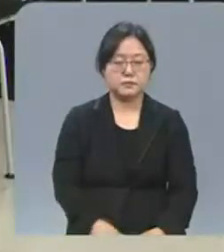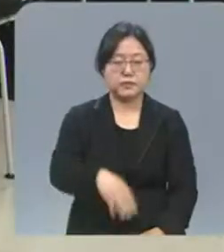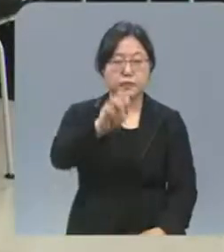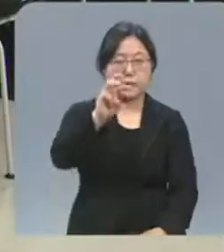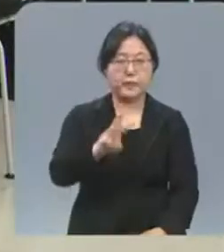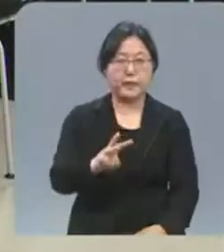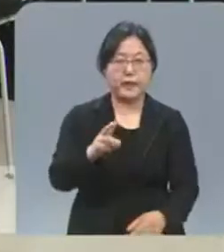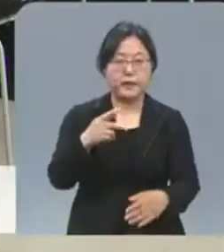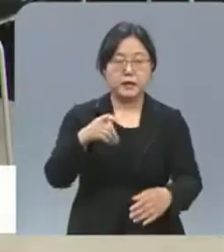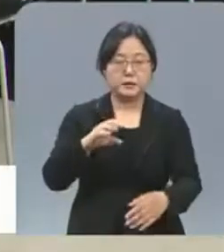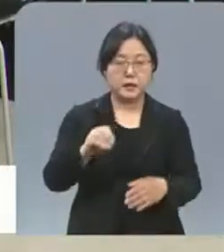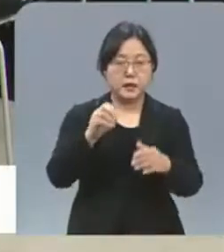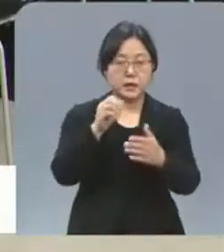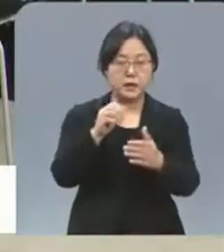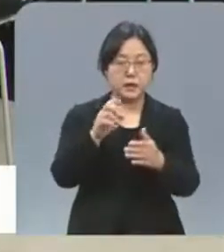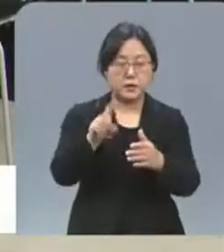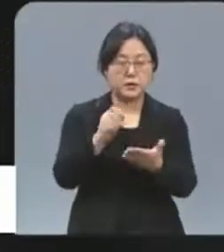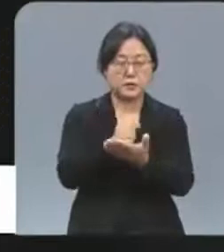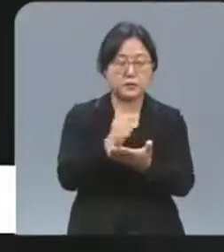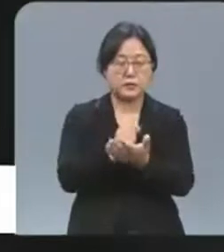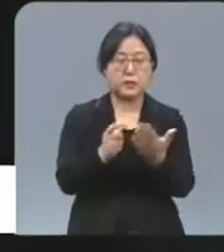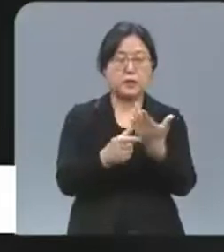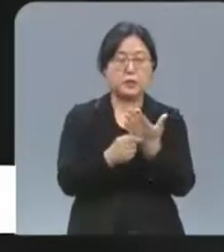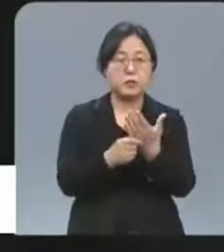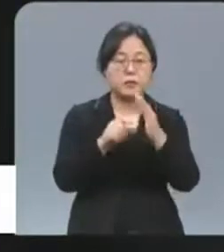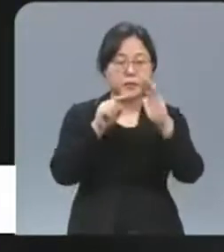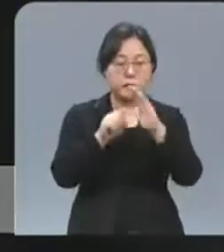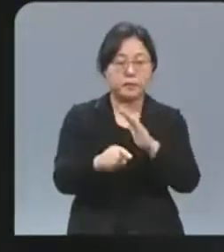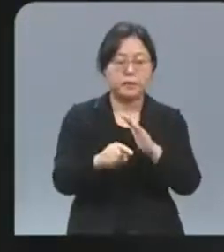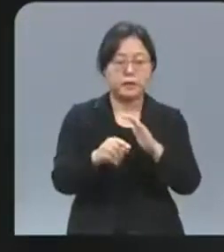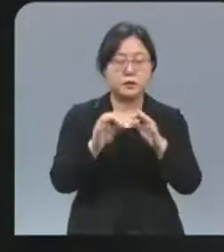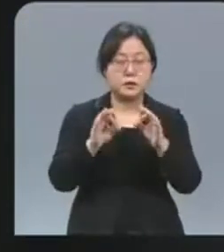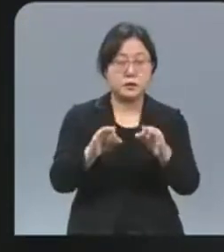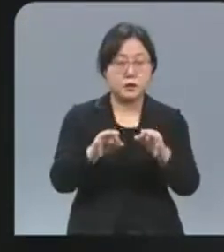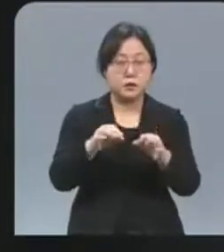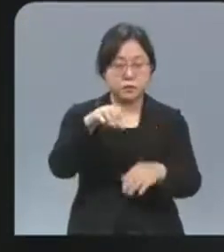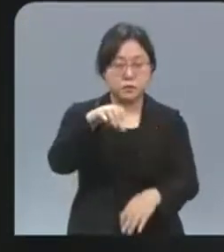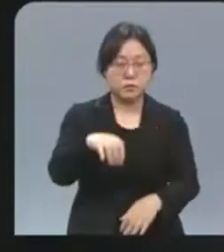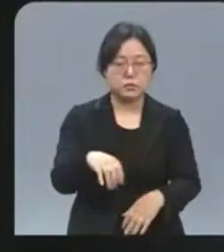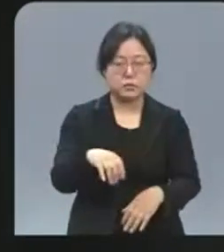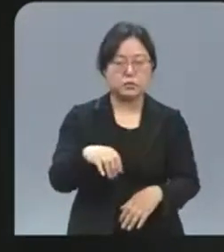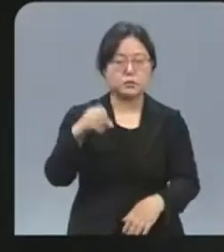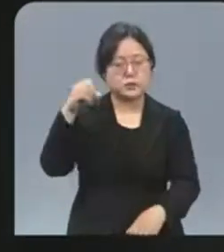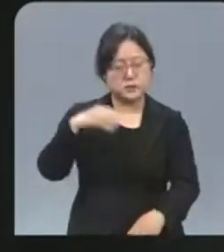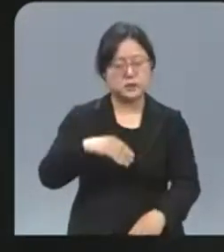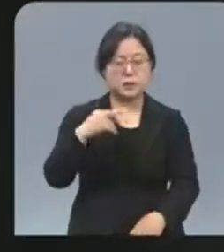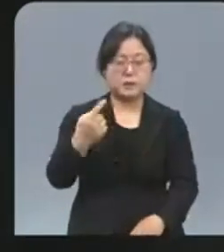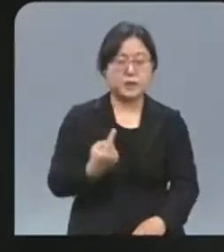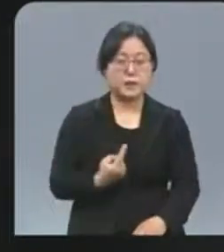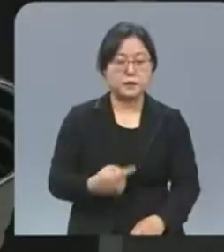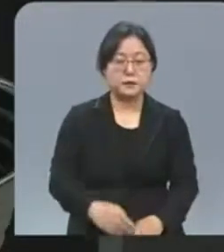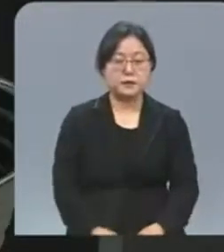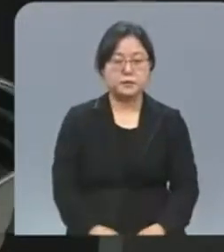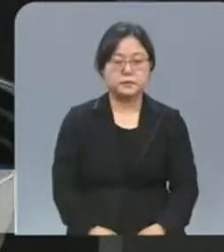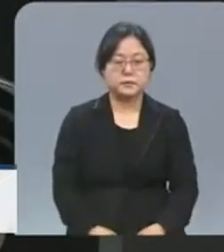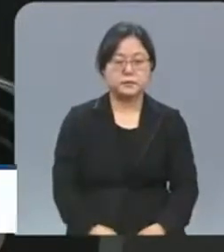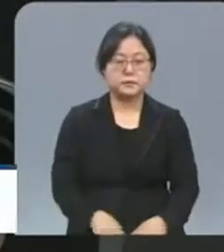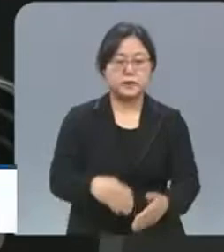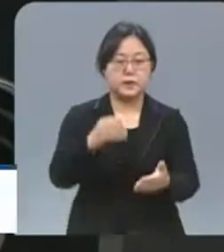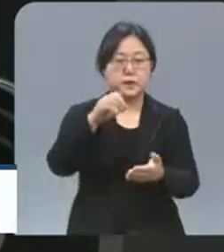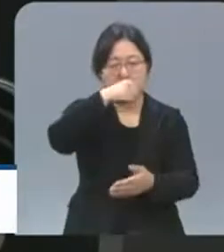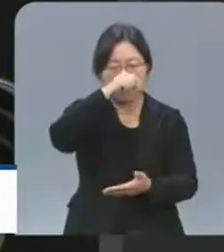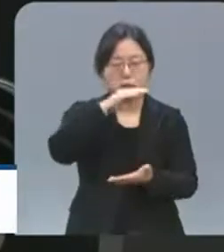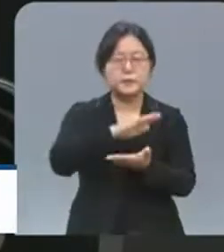광주 상생카드를 충전하려고 현금을 들고 온 고객이 은행 창구 앞에서 발길을 돌립니다. 현금도 다 소진이